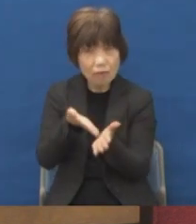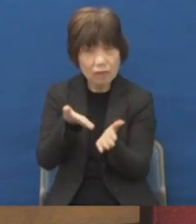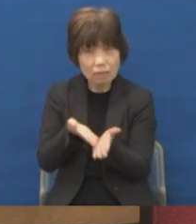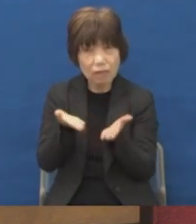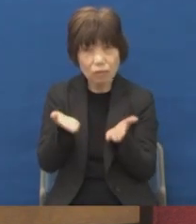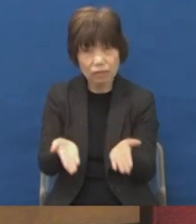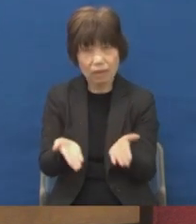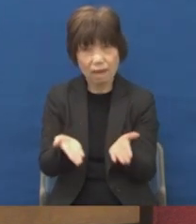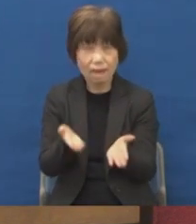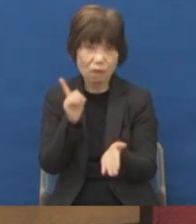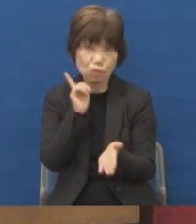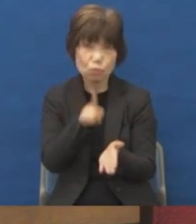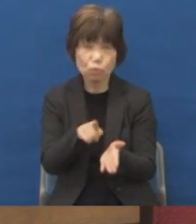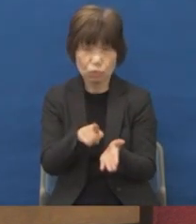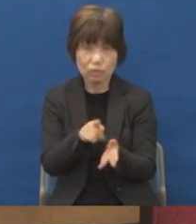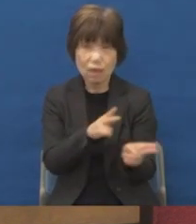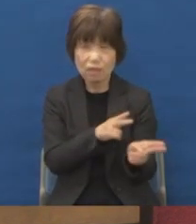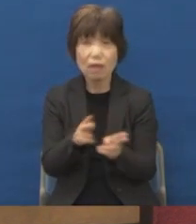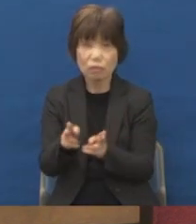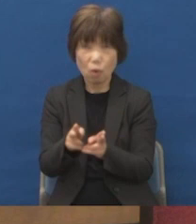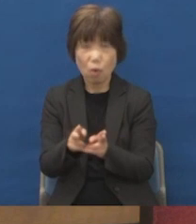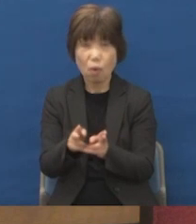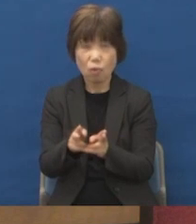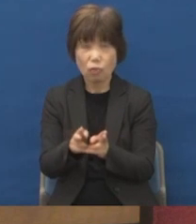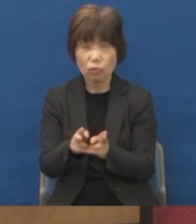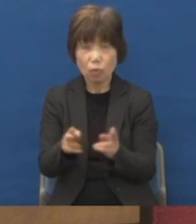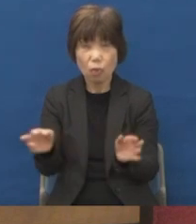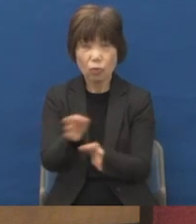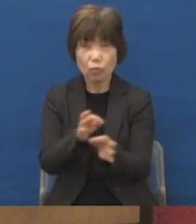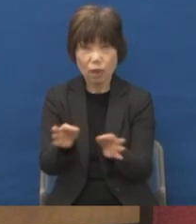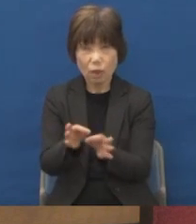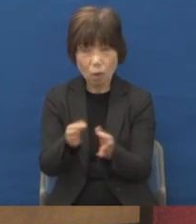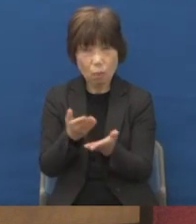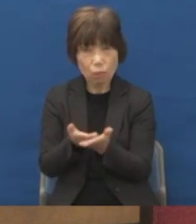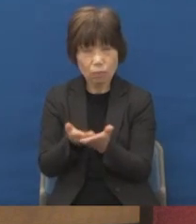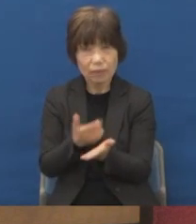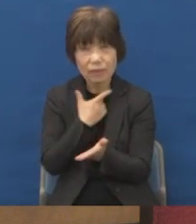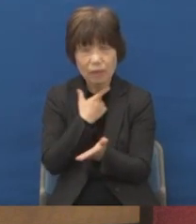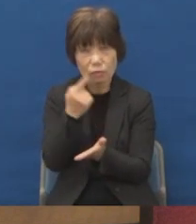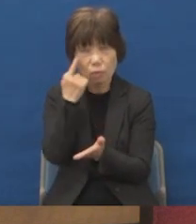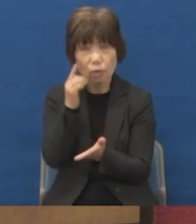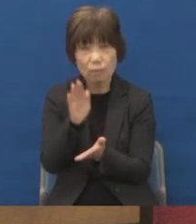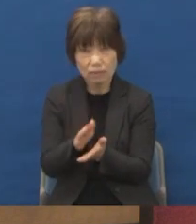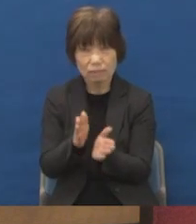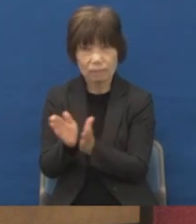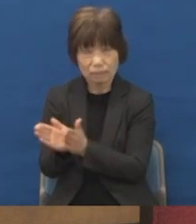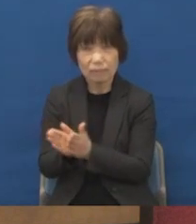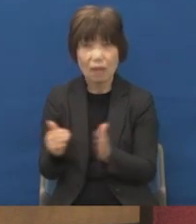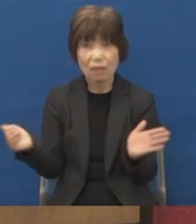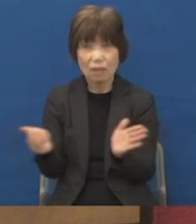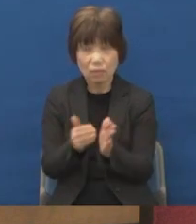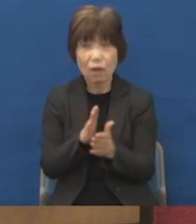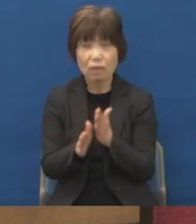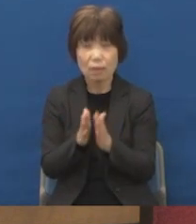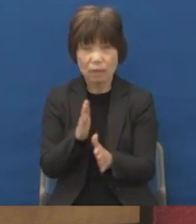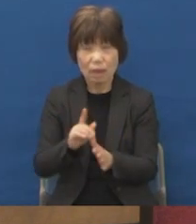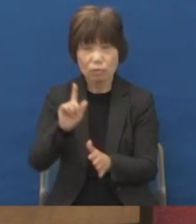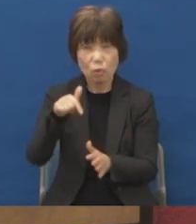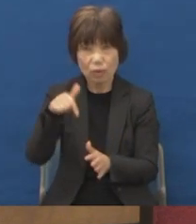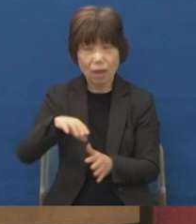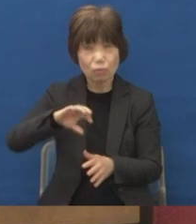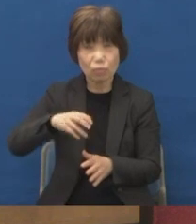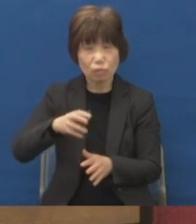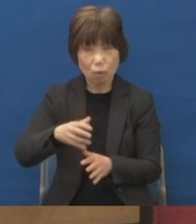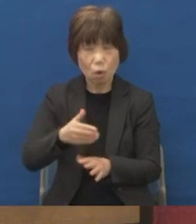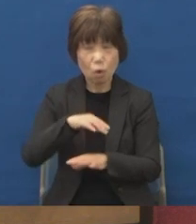円滑に制度を運用していただくことを求めておきます。 最後に改めまして上下水道事業は水需